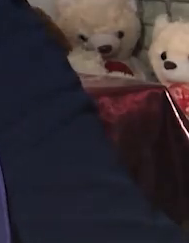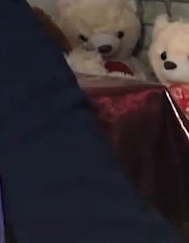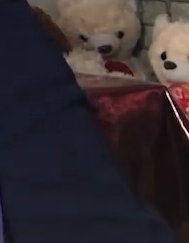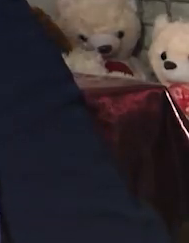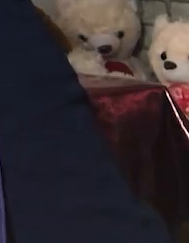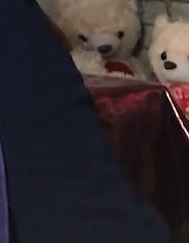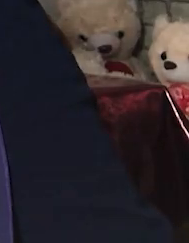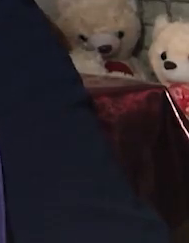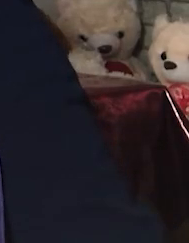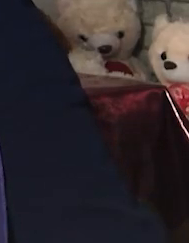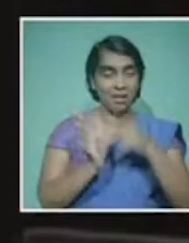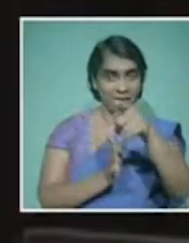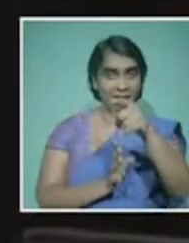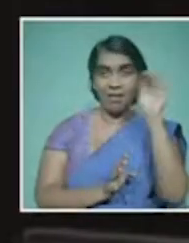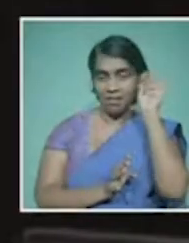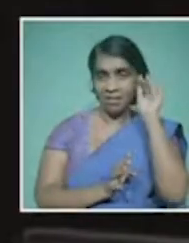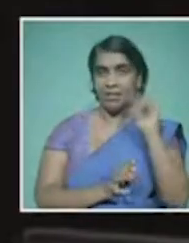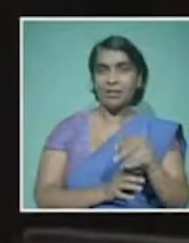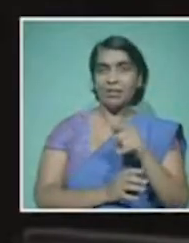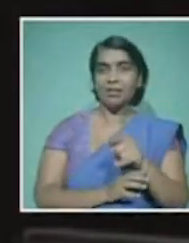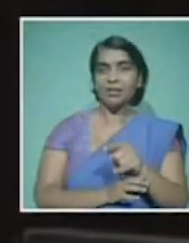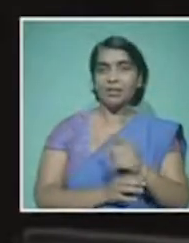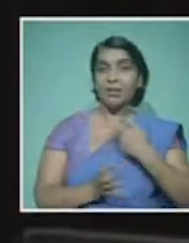பாராளுமன்றத்துல நடந்த ஒரு தரமான சம்பவம்.